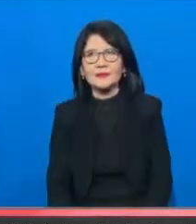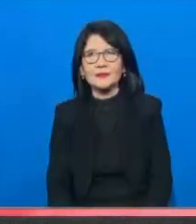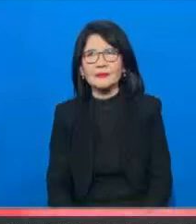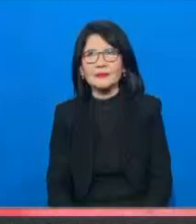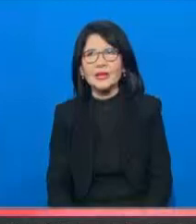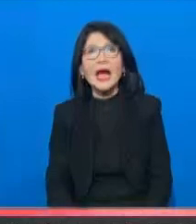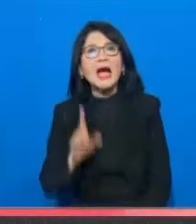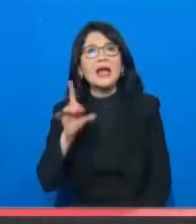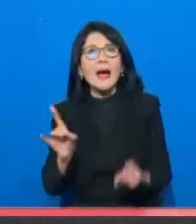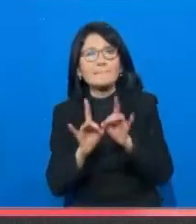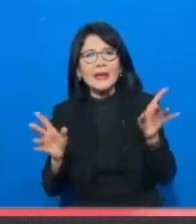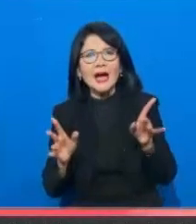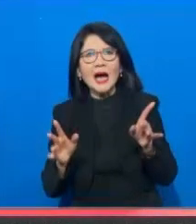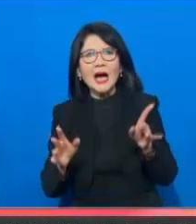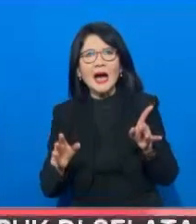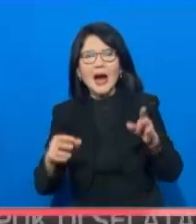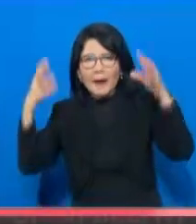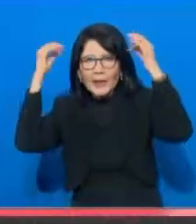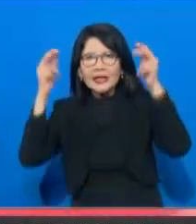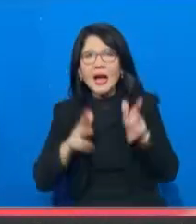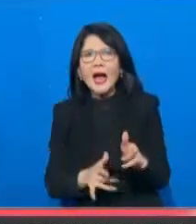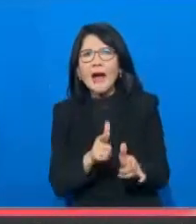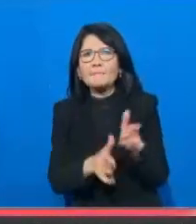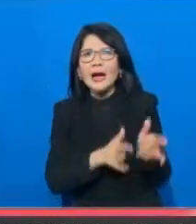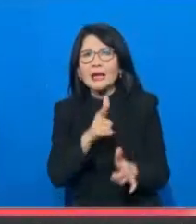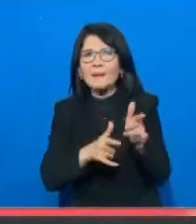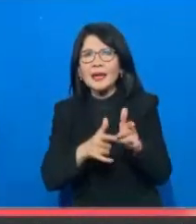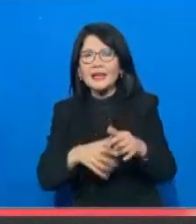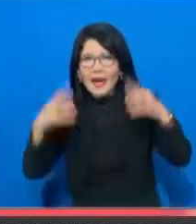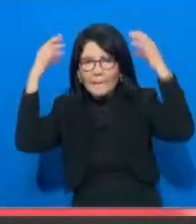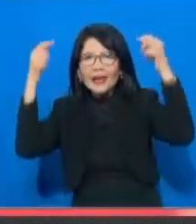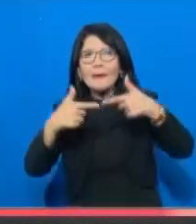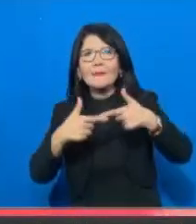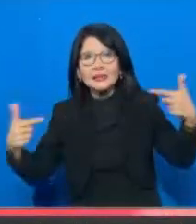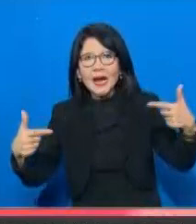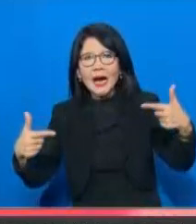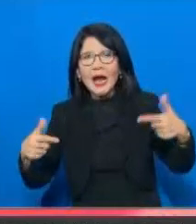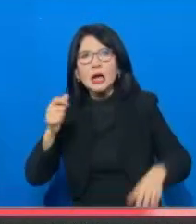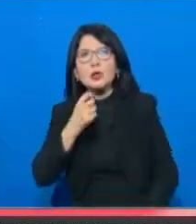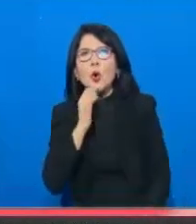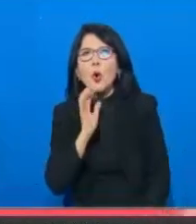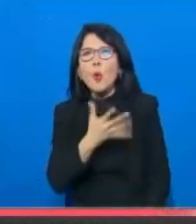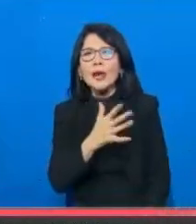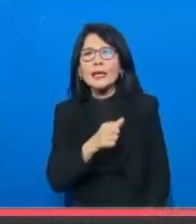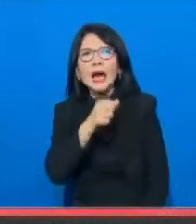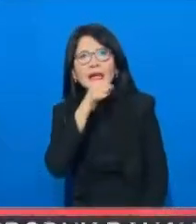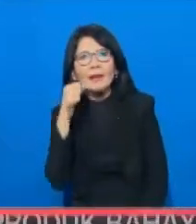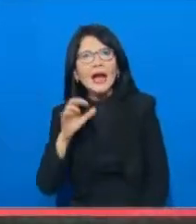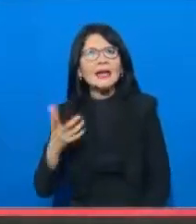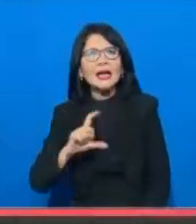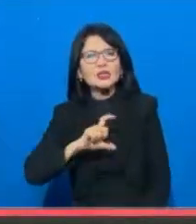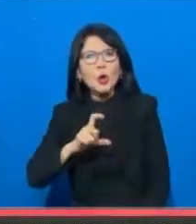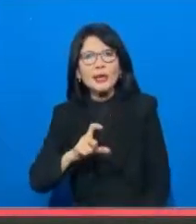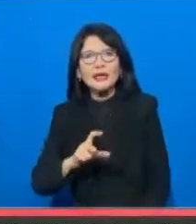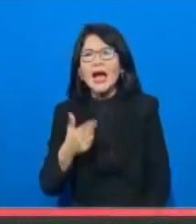Sebetulnya yang membedakan padang Pariaman sama padang panjang itu selain dari warnanya yang cenderung coklat terus agak kemerahan adalah dari